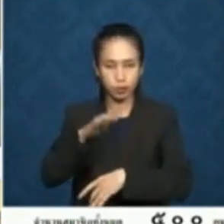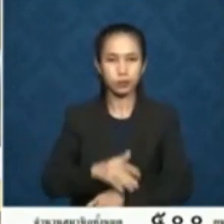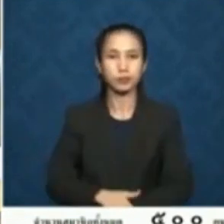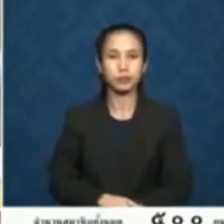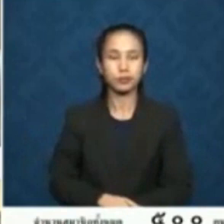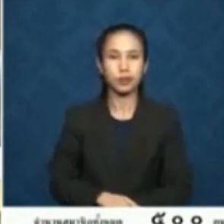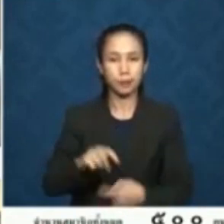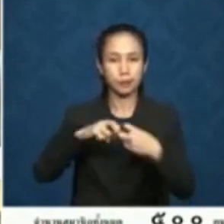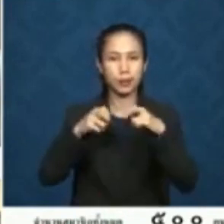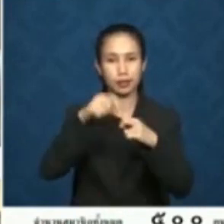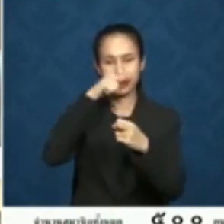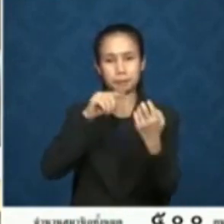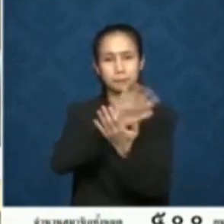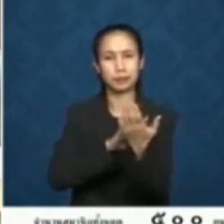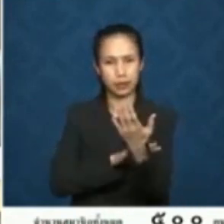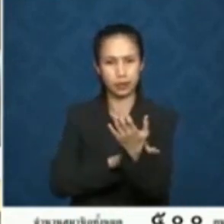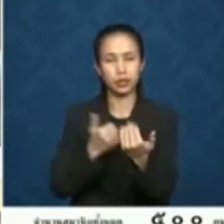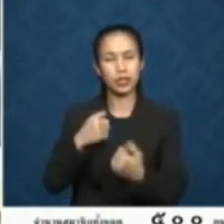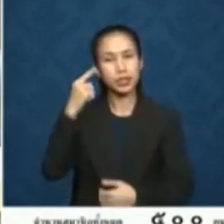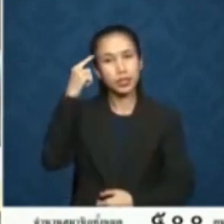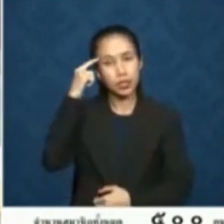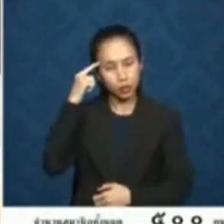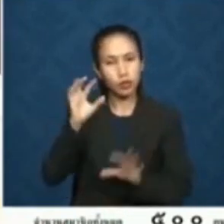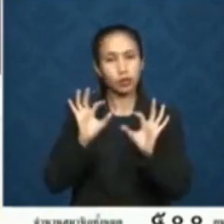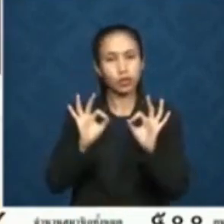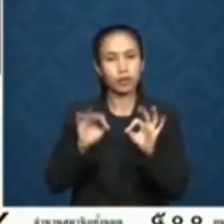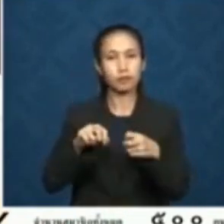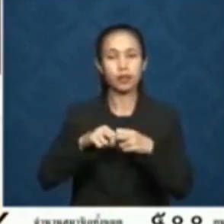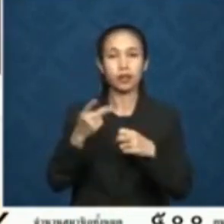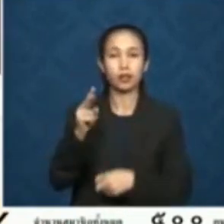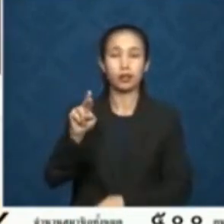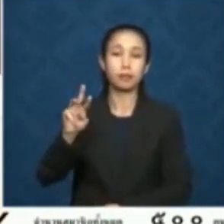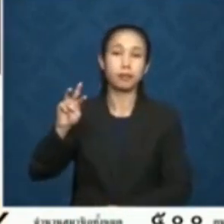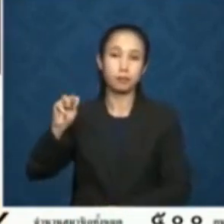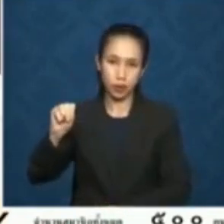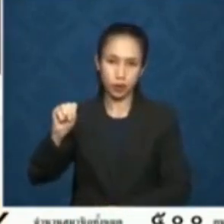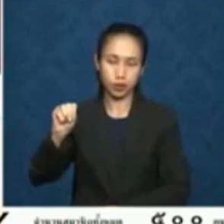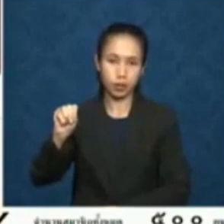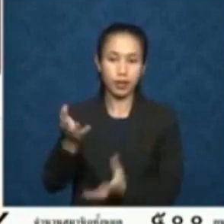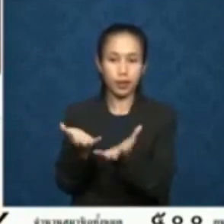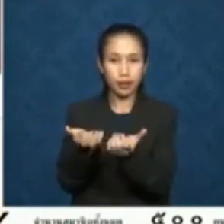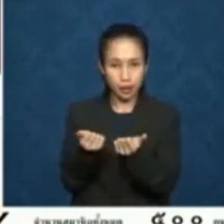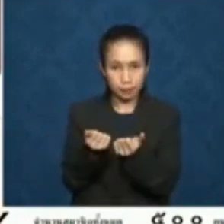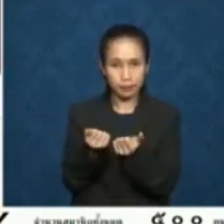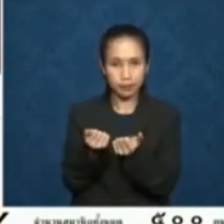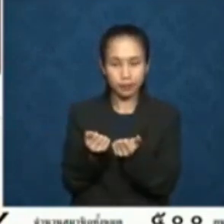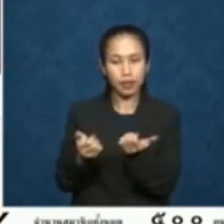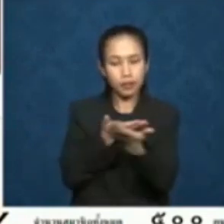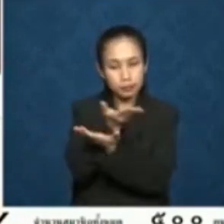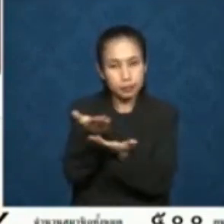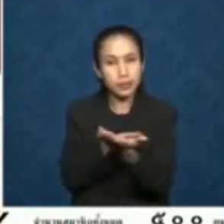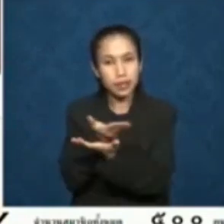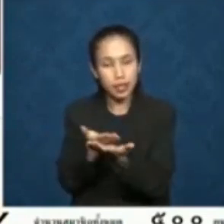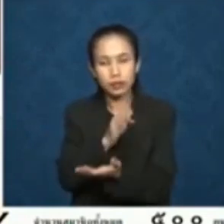ายว่าเป็นสิ่งที่เป็นปัญหาในระดับประเทศฉะนั้นผมคิดว่าเป็นเรื่องที่เหมาะสมครับที่ทางท่านรัฐมนตรีเนี่ยนะครับครม.เนี่ยจะ